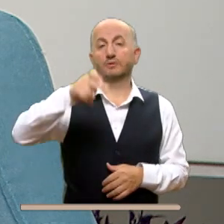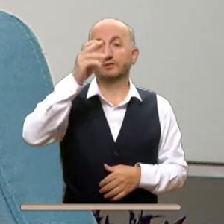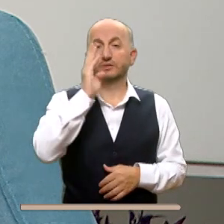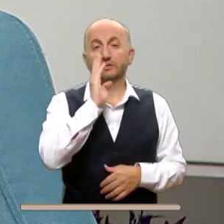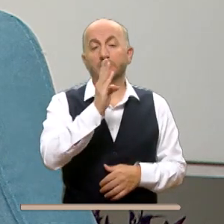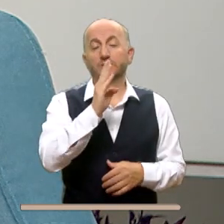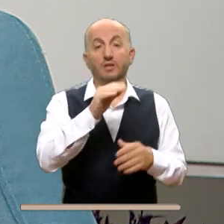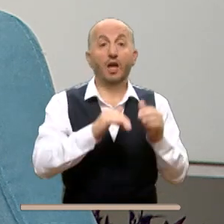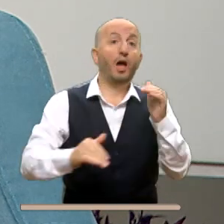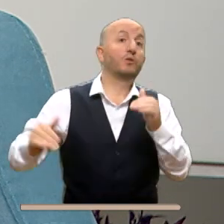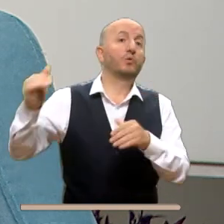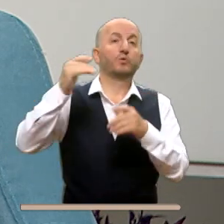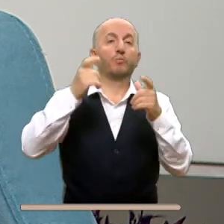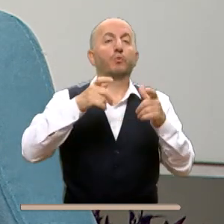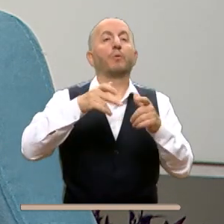en yüksek programı değil.